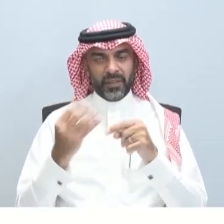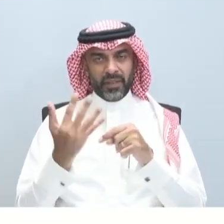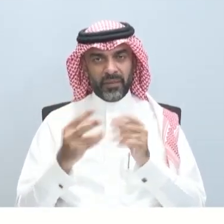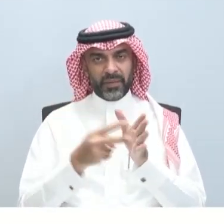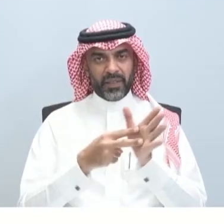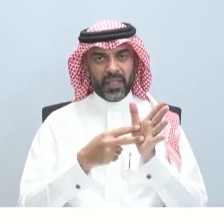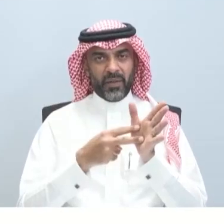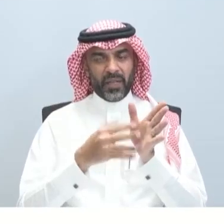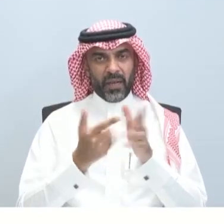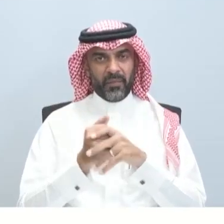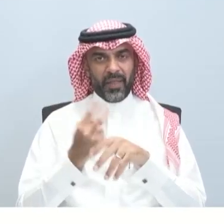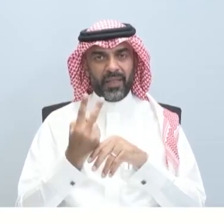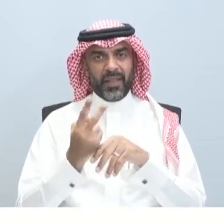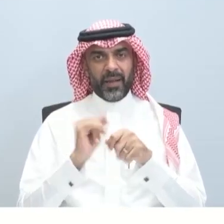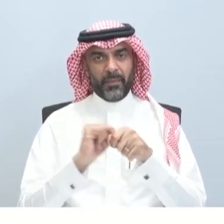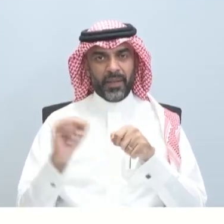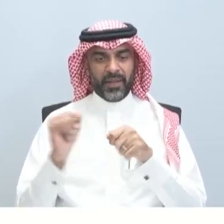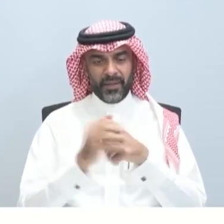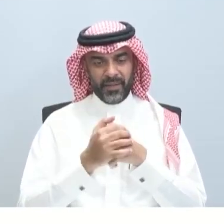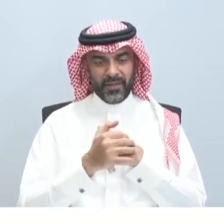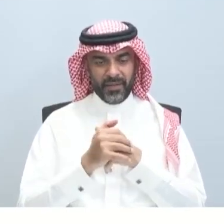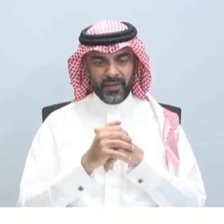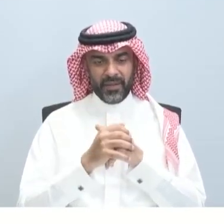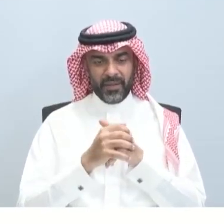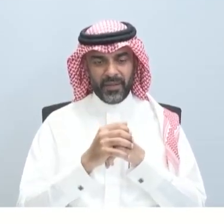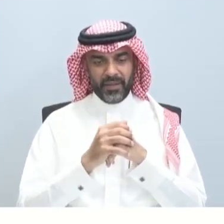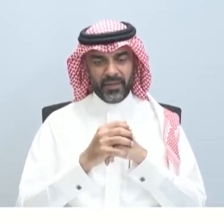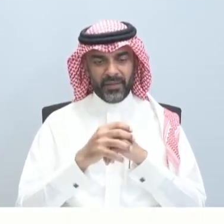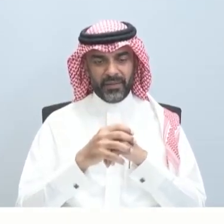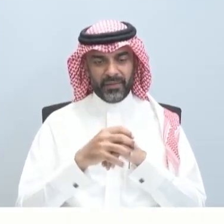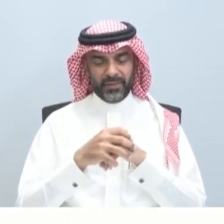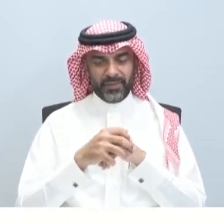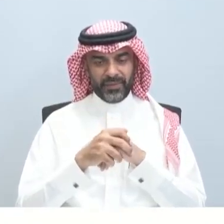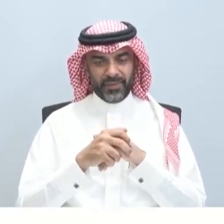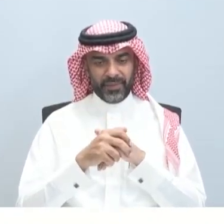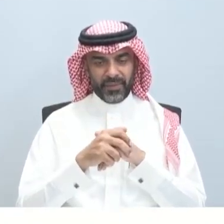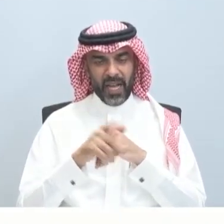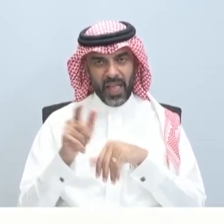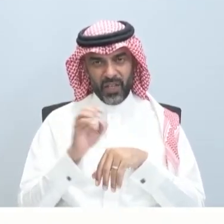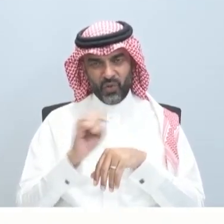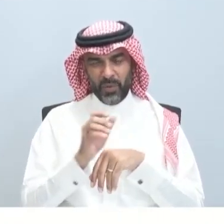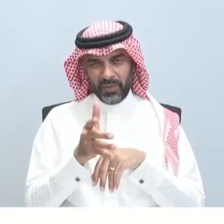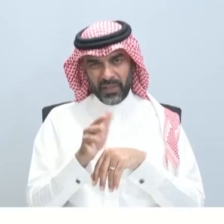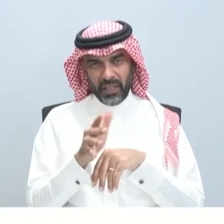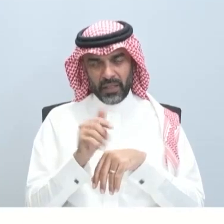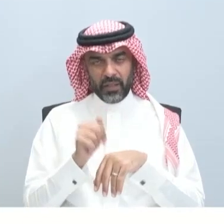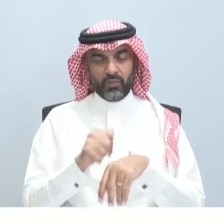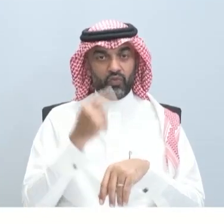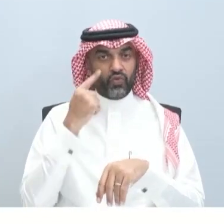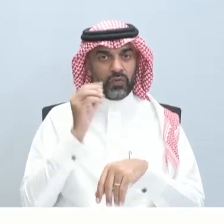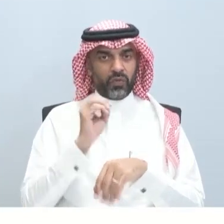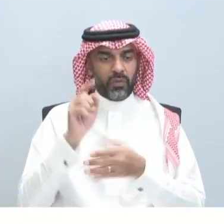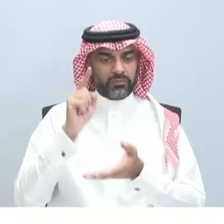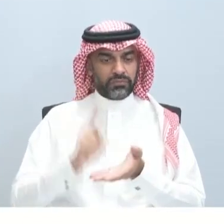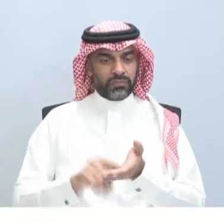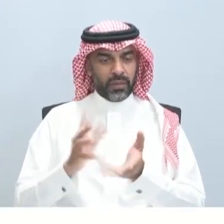مطروحا منها خمسه تساوي مترين اذا هذا التقدير ابنائي وبناتي نبدا بخطوات الحل ونقول